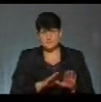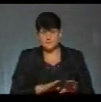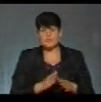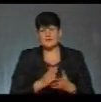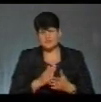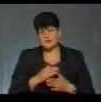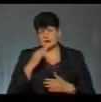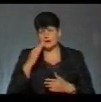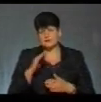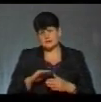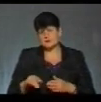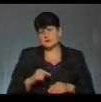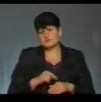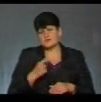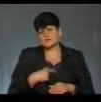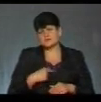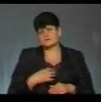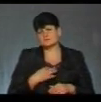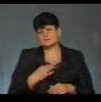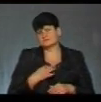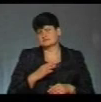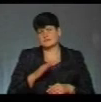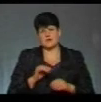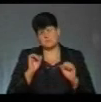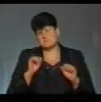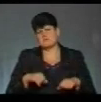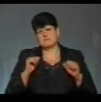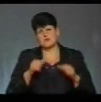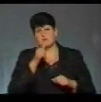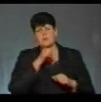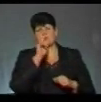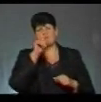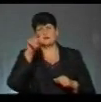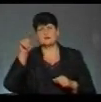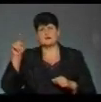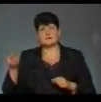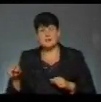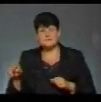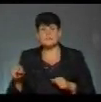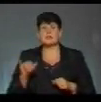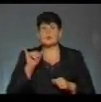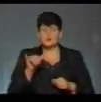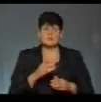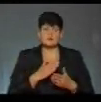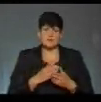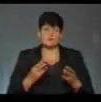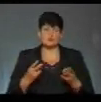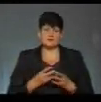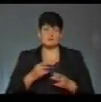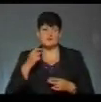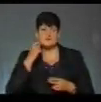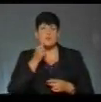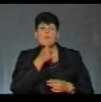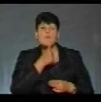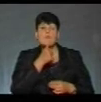так почувають себе дуже безпечно і так, ух ти, це ж можна спробувати і те, і те, і те, і те. І в них є ця потреба віку